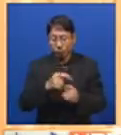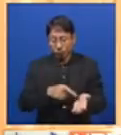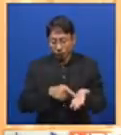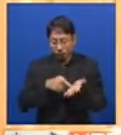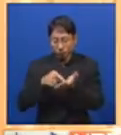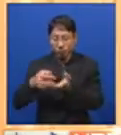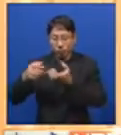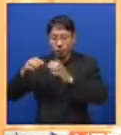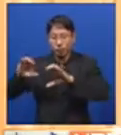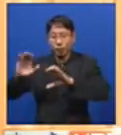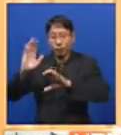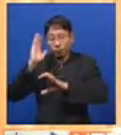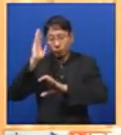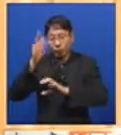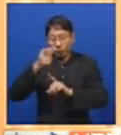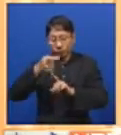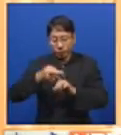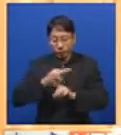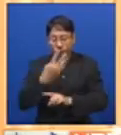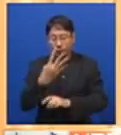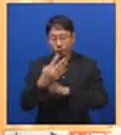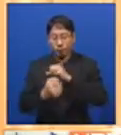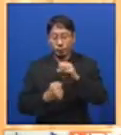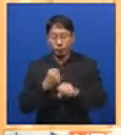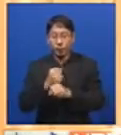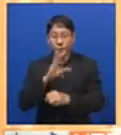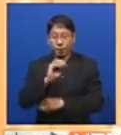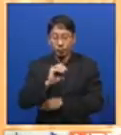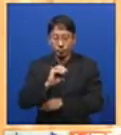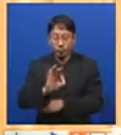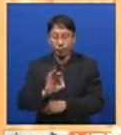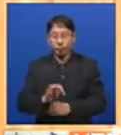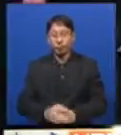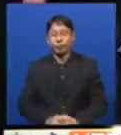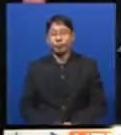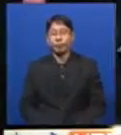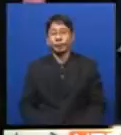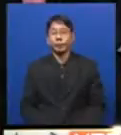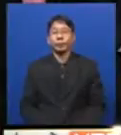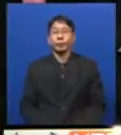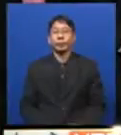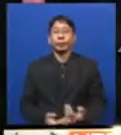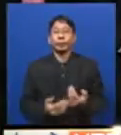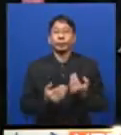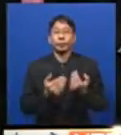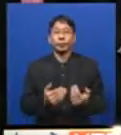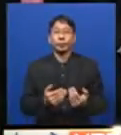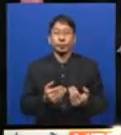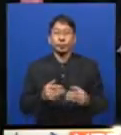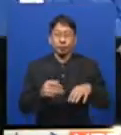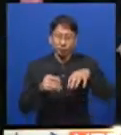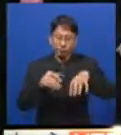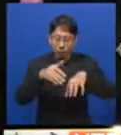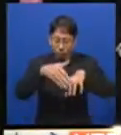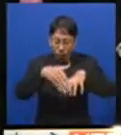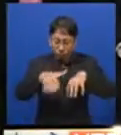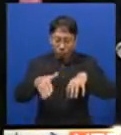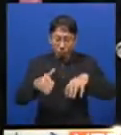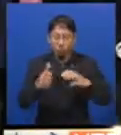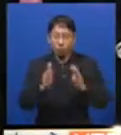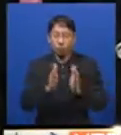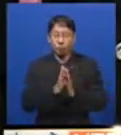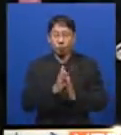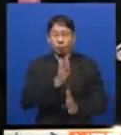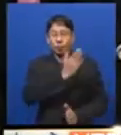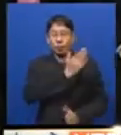งต่อให้รัฐบาลหน้าภายในเดือนเมษายน2559ค่ะส่วนบรรยากาศรอบนอกนะคะพระพุทธอิสระเจ้า